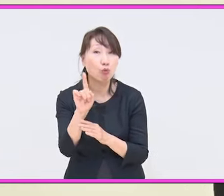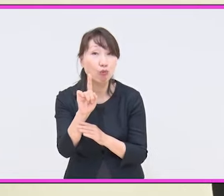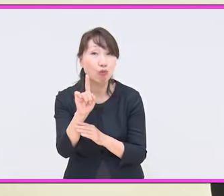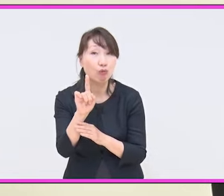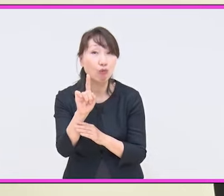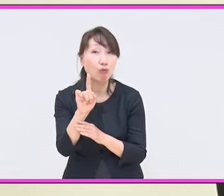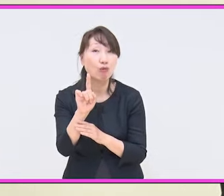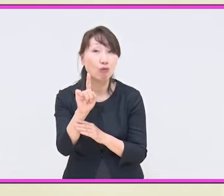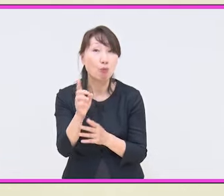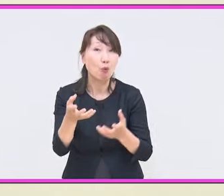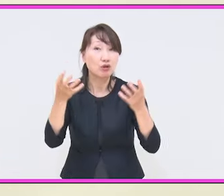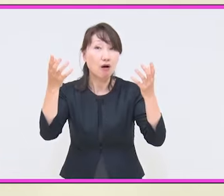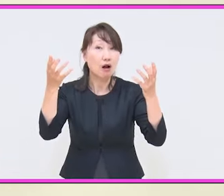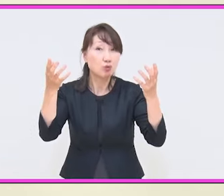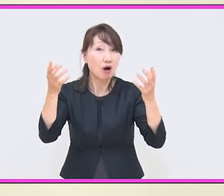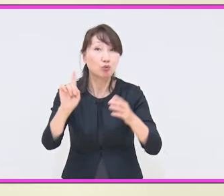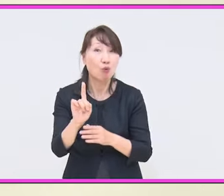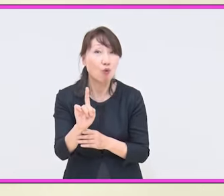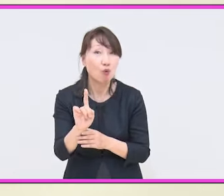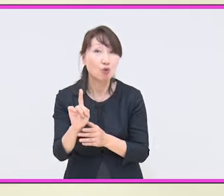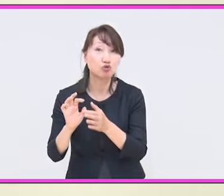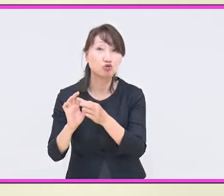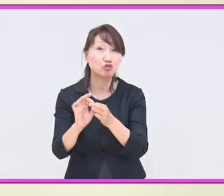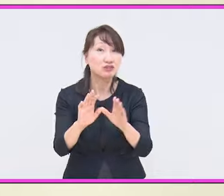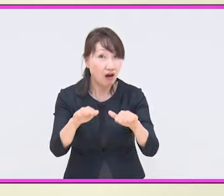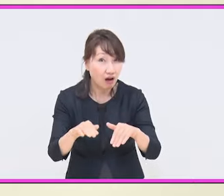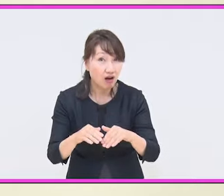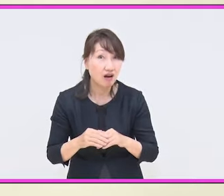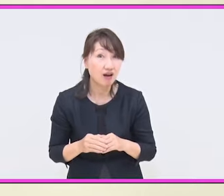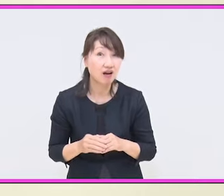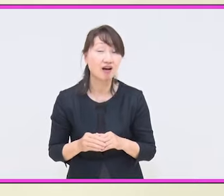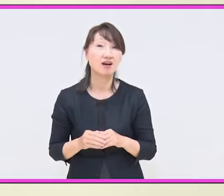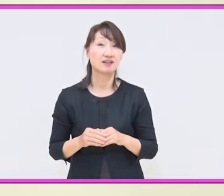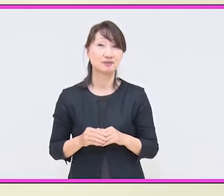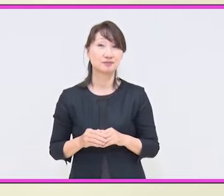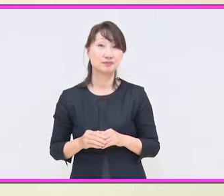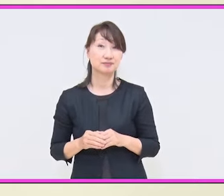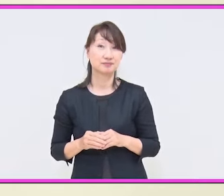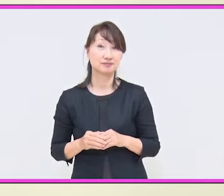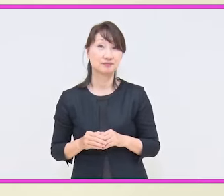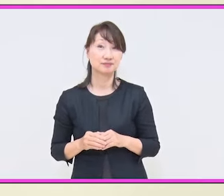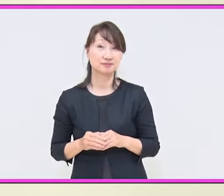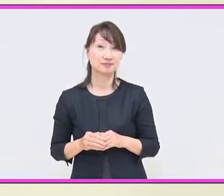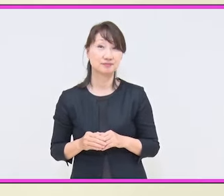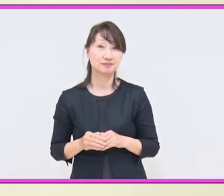して、そのような盛り上がりって持続してないんですかね。